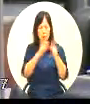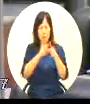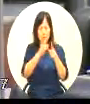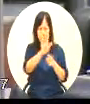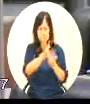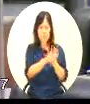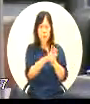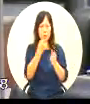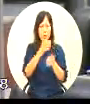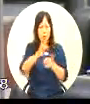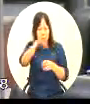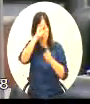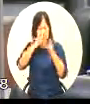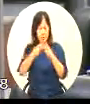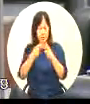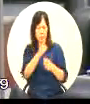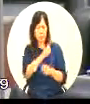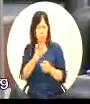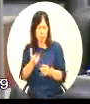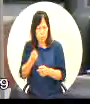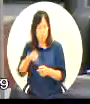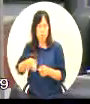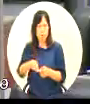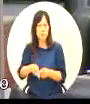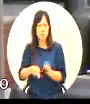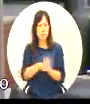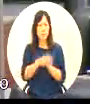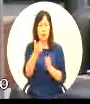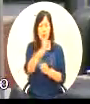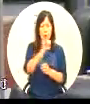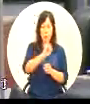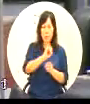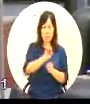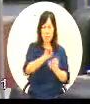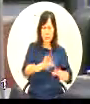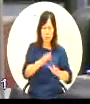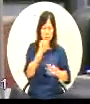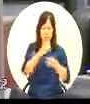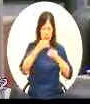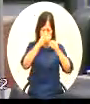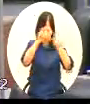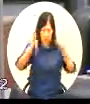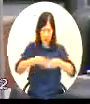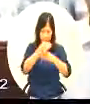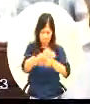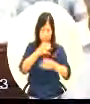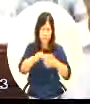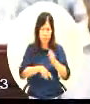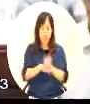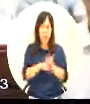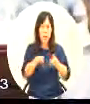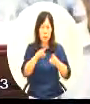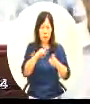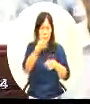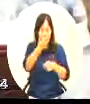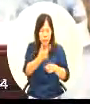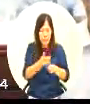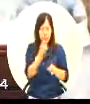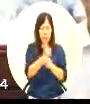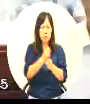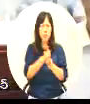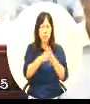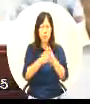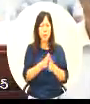要的是病人自主权。那所以在这种性别既有的社会性别框架里面，其实是我想是一步一脚印，我们逐步踏